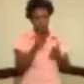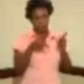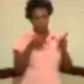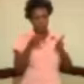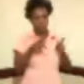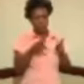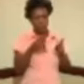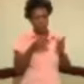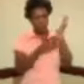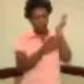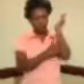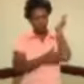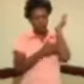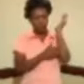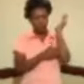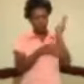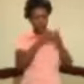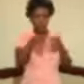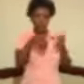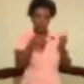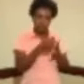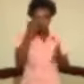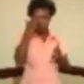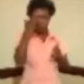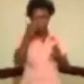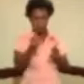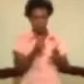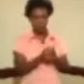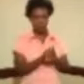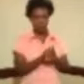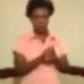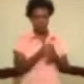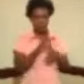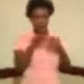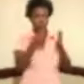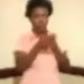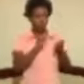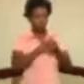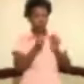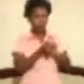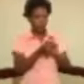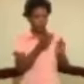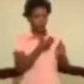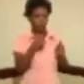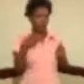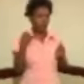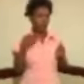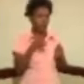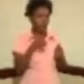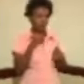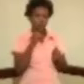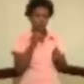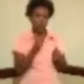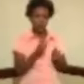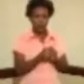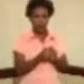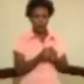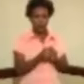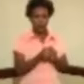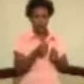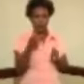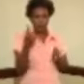nous avons un pays et que nous tous sommes haïtiens. Et que le problème que nous gagnons, ce n'est pas le tremblement de terre là qui crée.